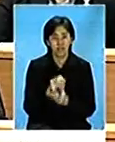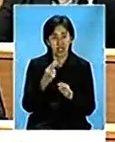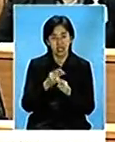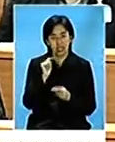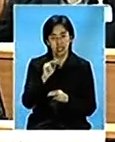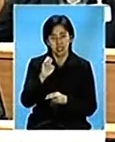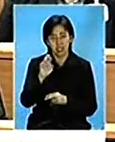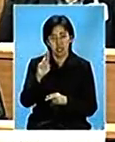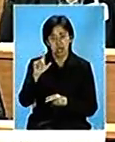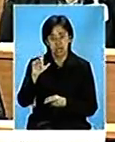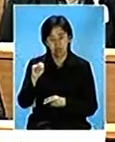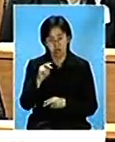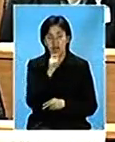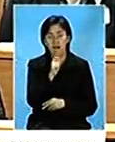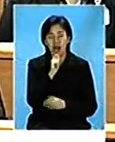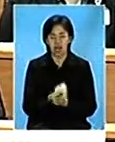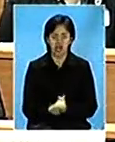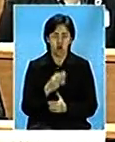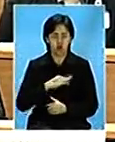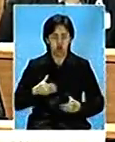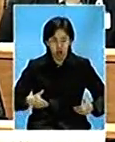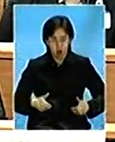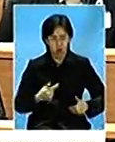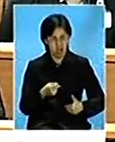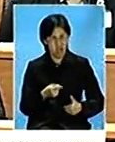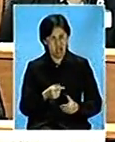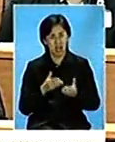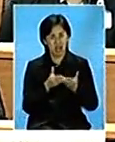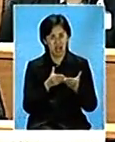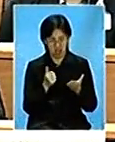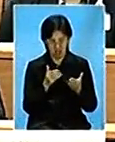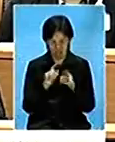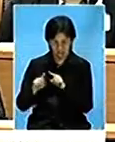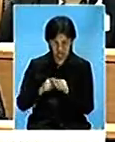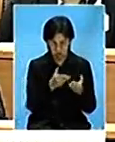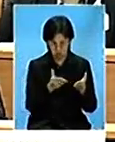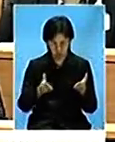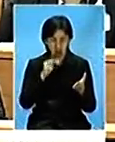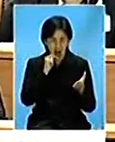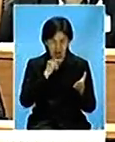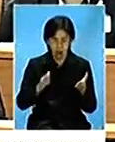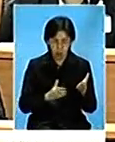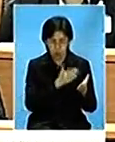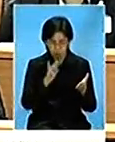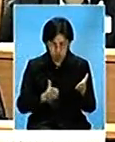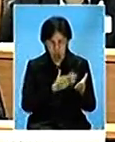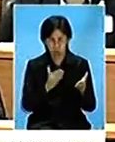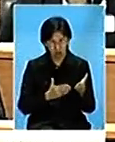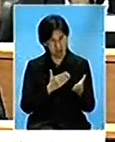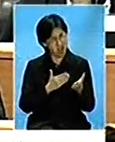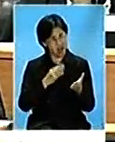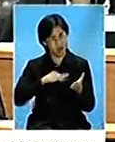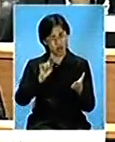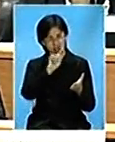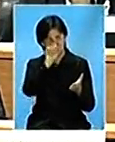ยพิบูลบอกว่าเป็นเรื่องตลกไร้สาระไปเอาเรืออะไรต่างๆไประบายน้ำผักดันน้ำหมุนกันไปเนี่ยนะแต่ท่าน